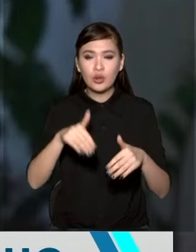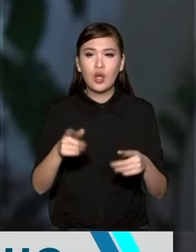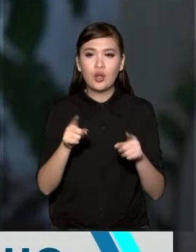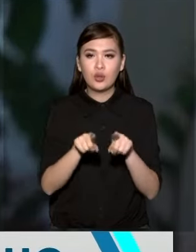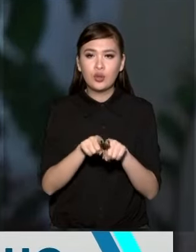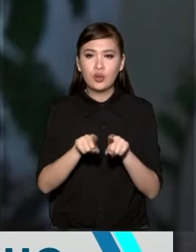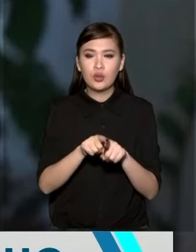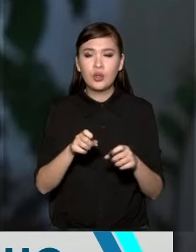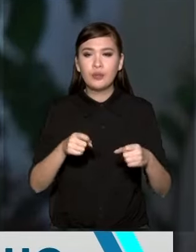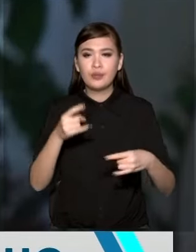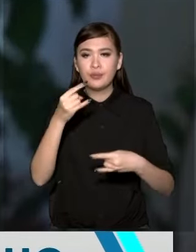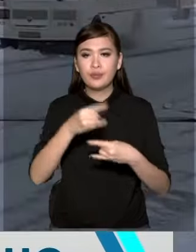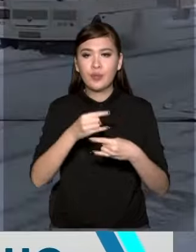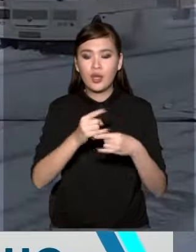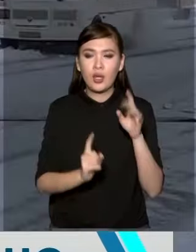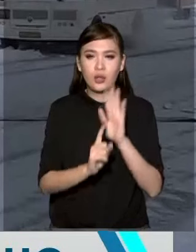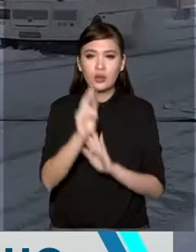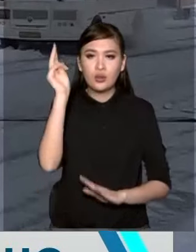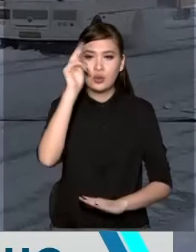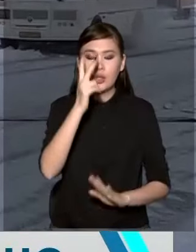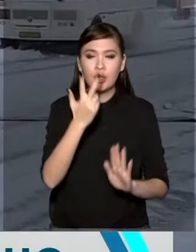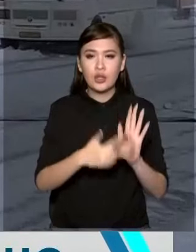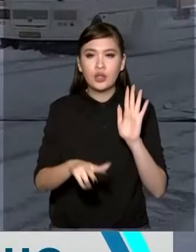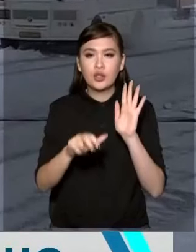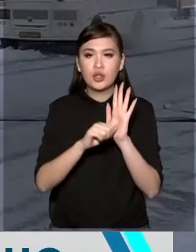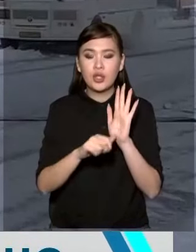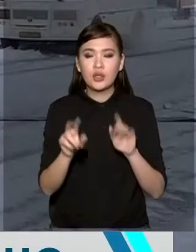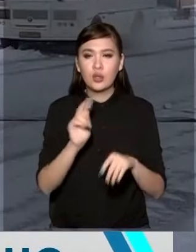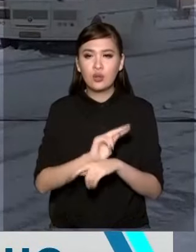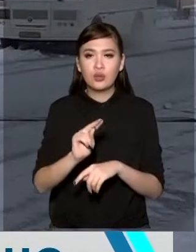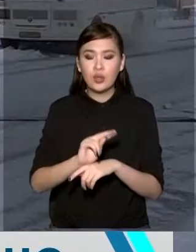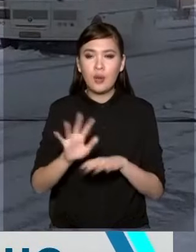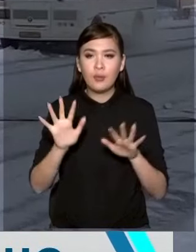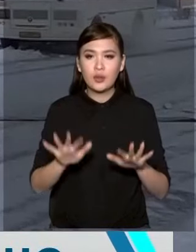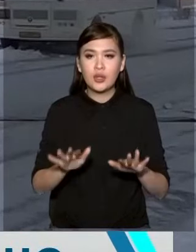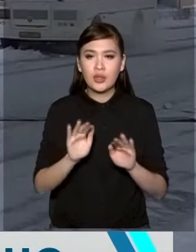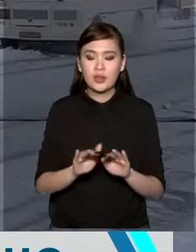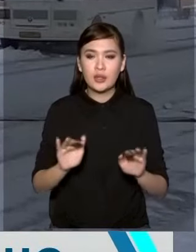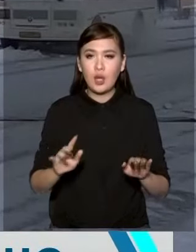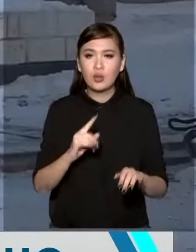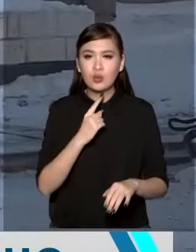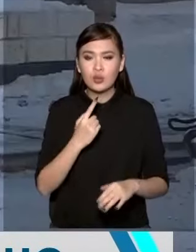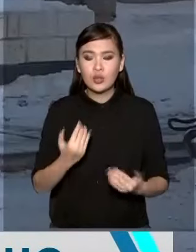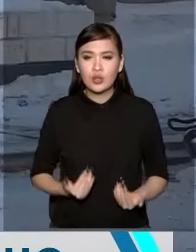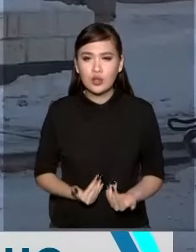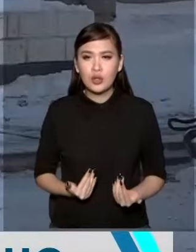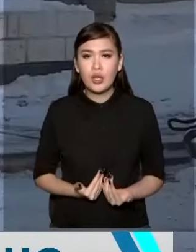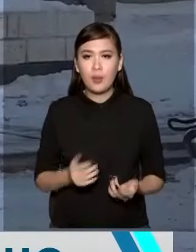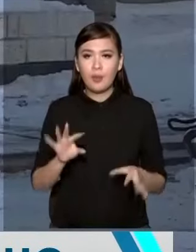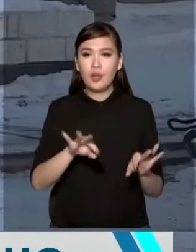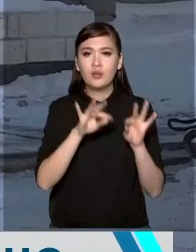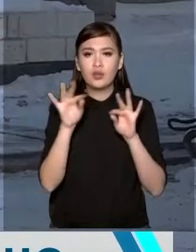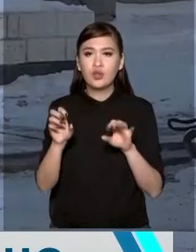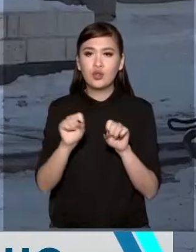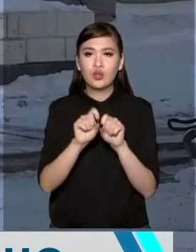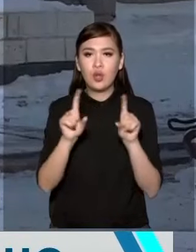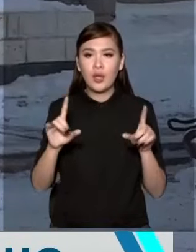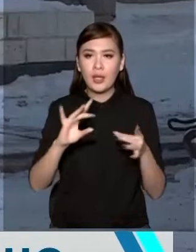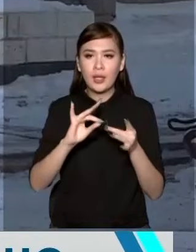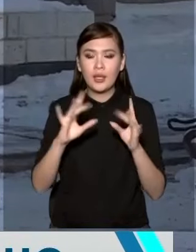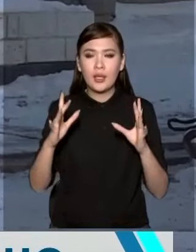же. Переходим на дистанционное обучение. 36 воспитанников Центра поддержки детей, находящихся в трудной жизненной ситуации, перевезли в школу-интернат